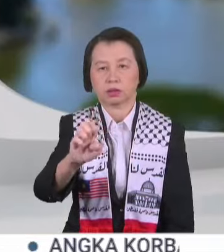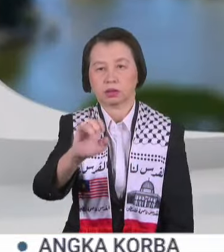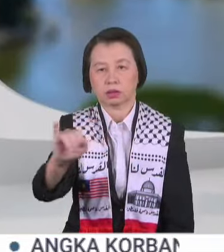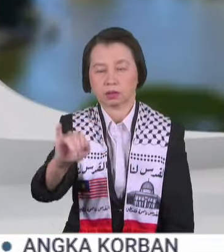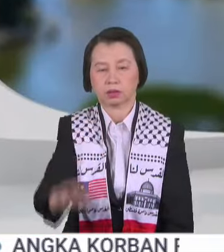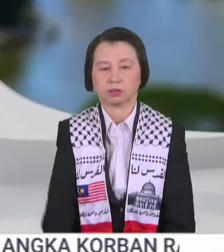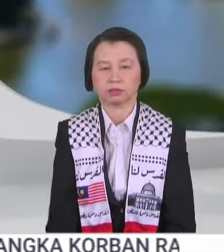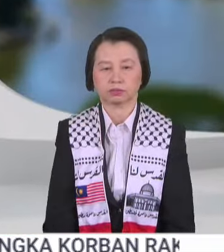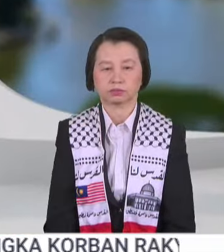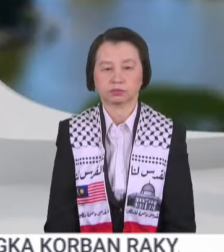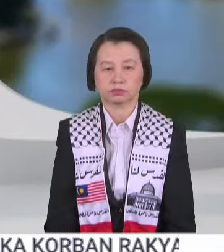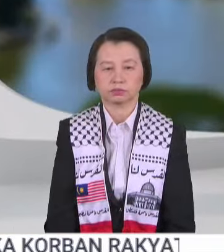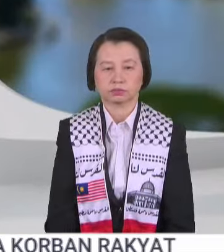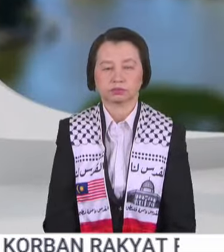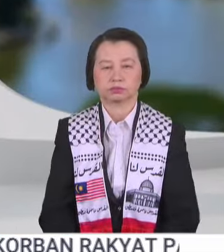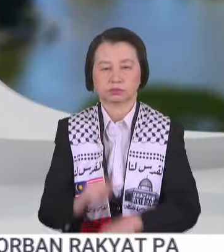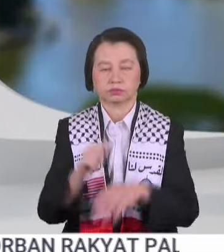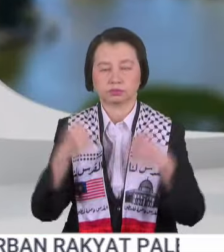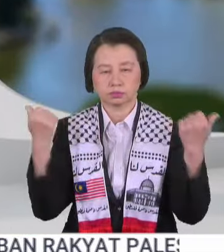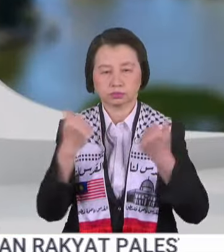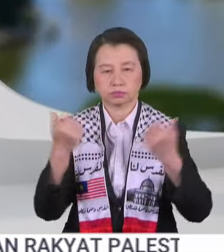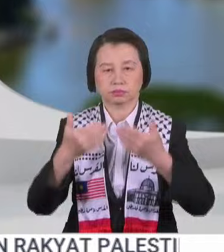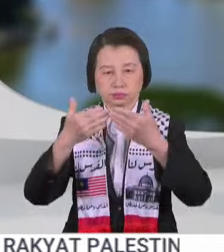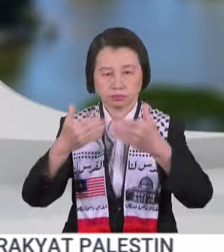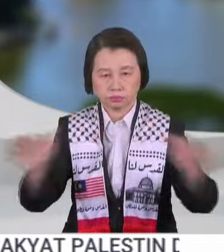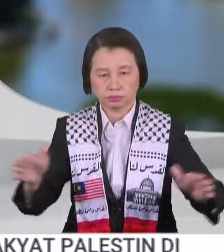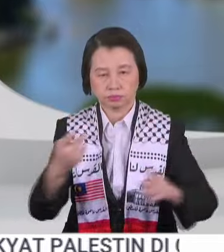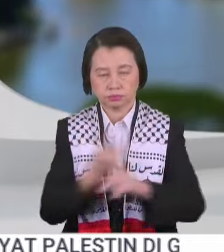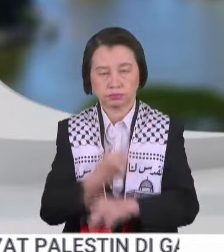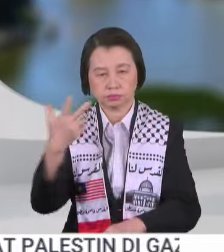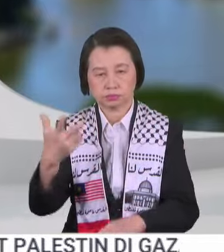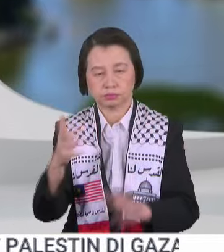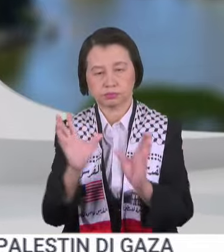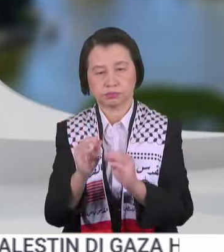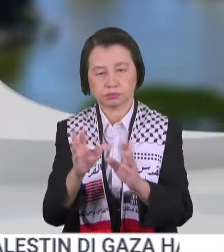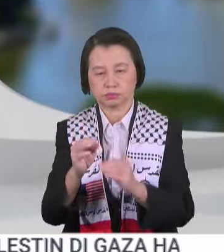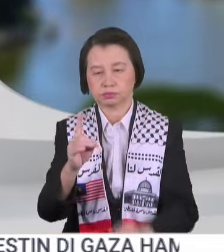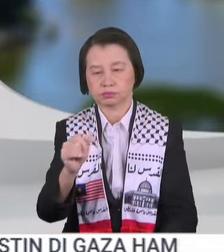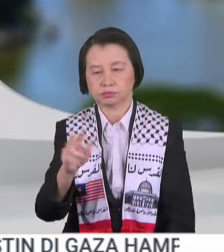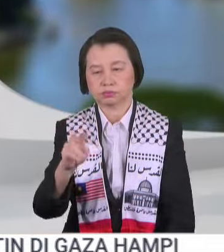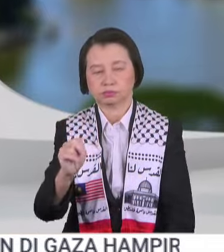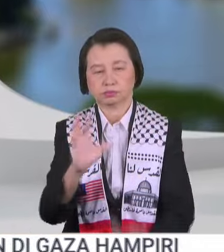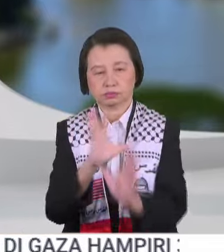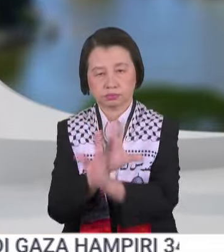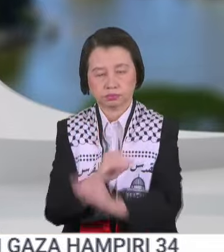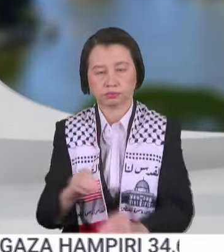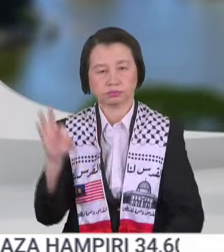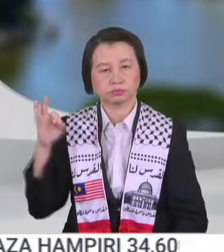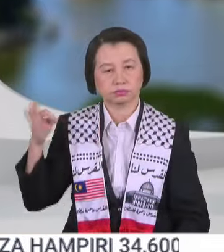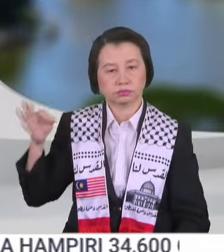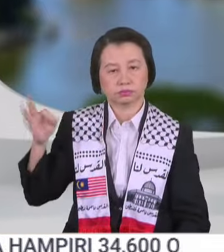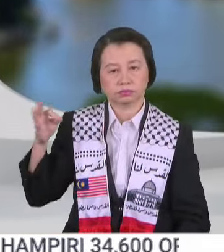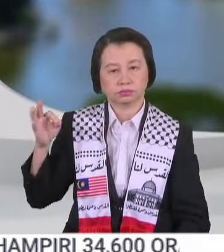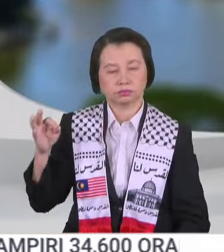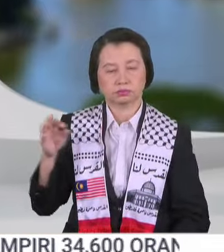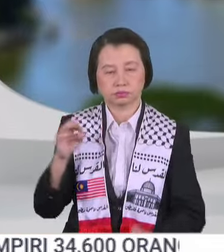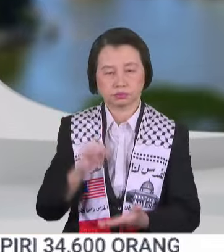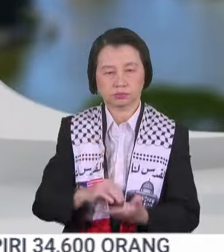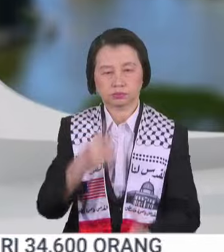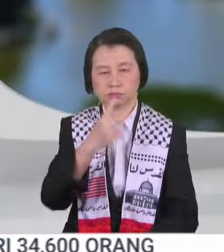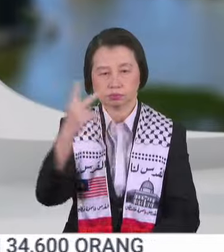Rabtai penuh Majlis Istiadat Pembukaan Mesyuarat Pertama Penggal Ketiga Persidangan Dewan Undangan Negeri DUN Sarawak ke-19 di Bangunan DUN